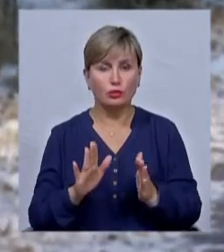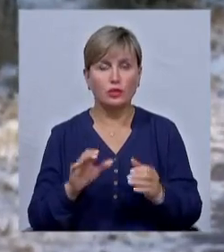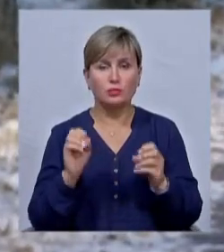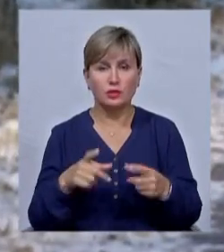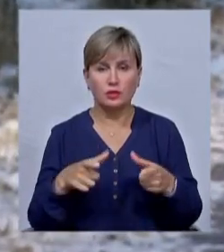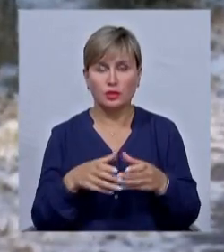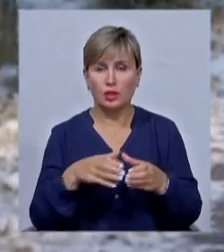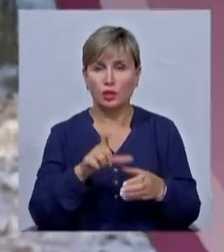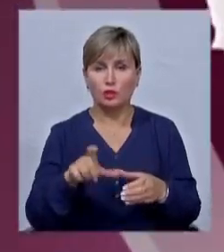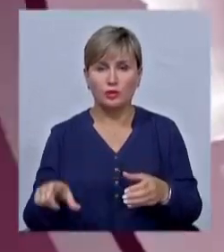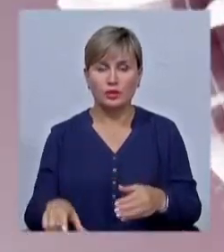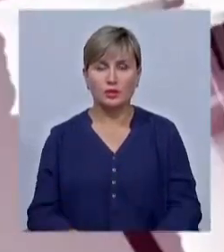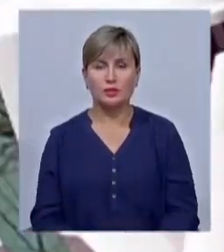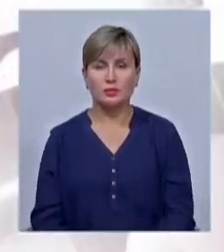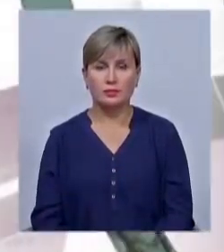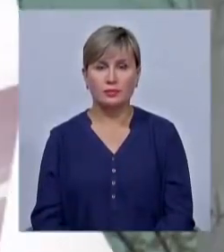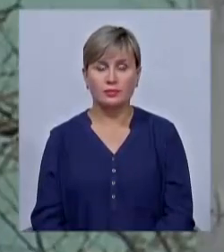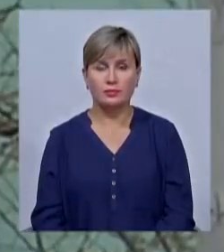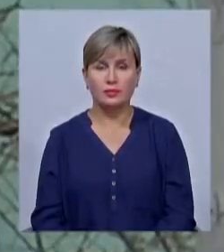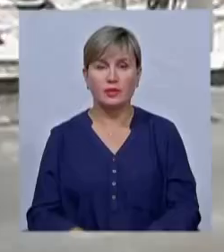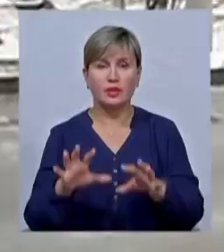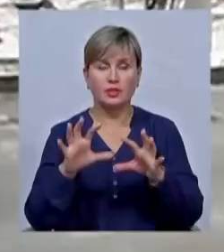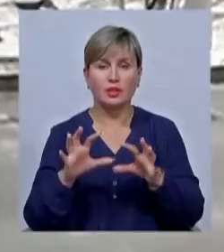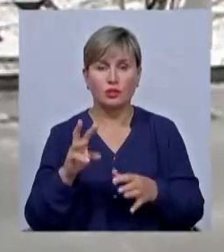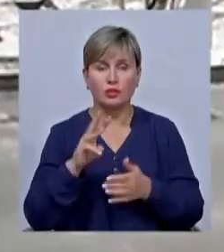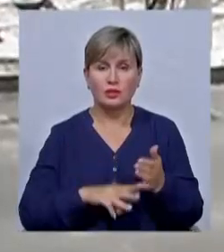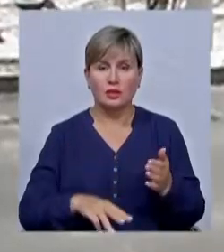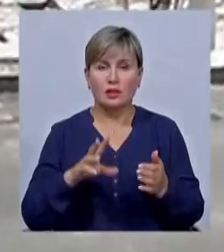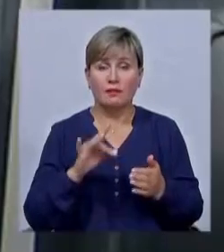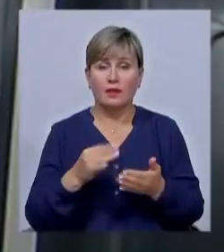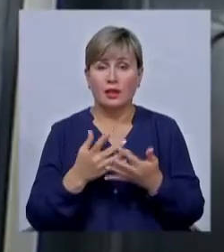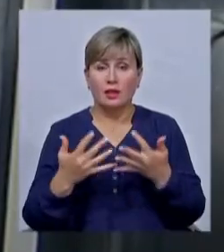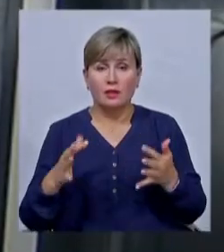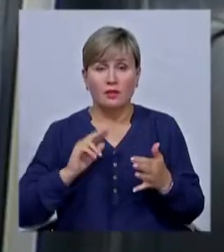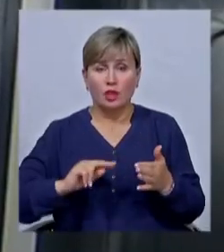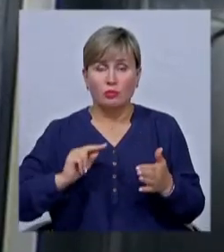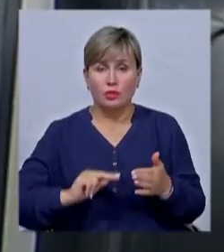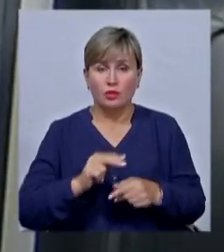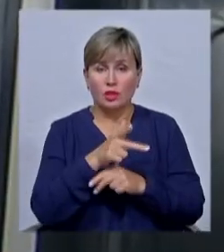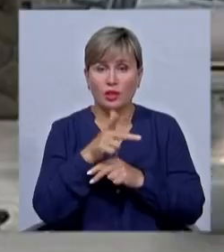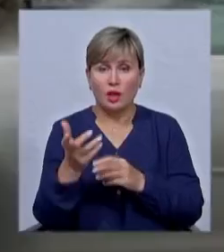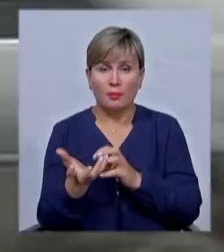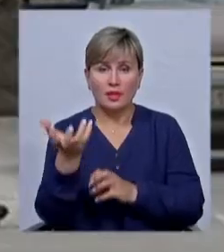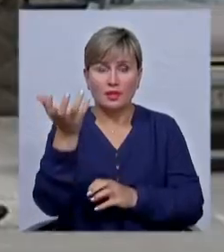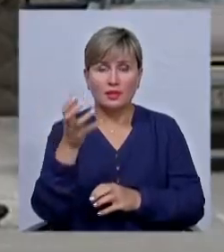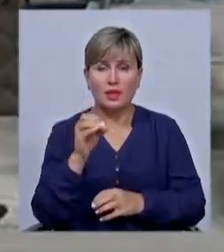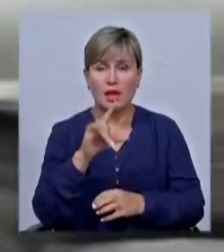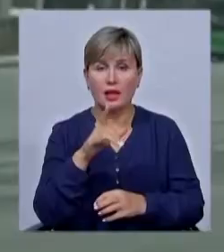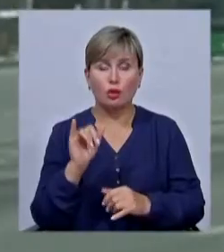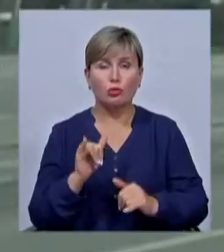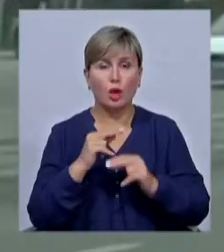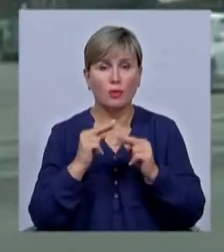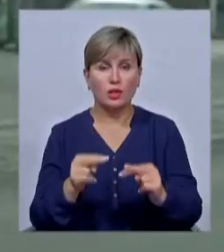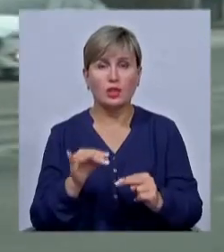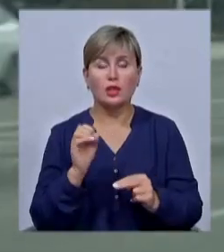категории граждан необоснованные штрафы и погрешности в работе камер сергей куда обращаться и